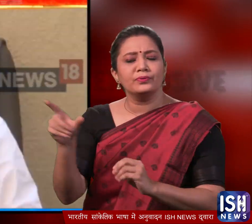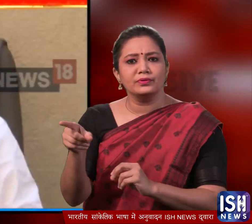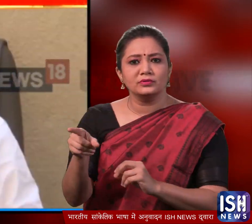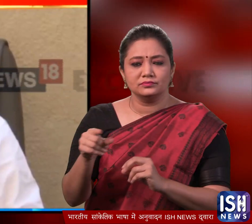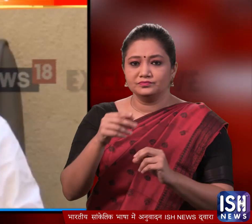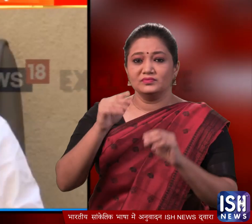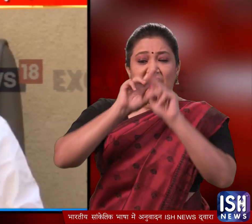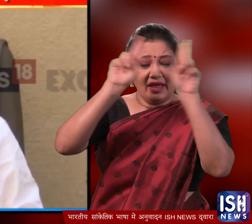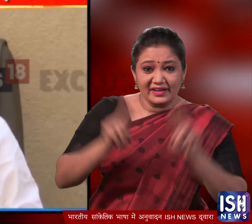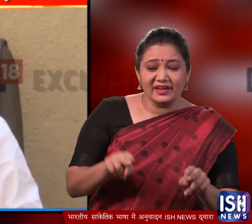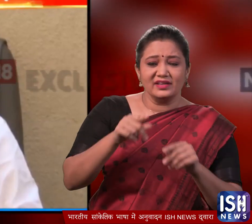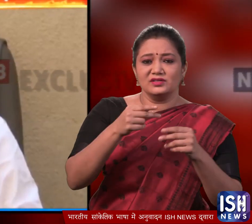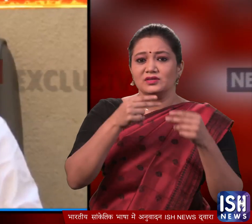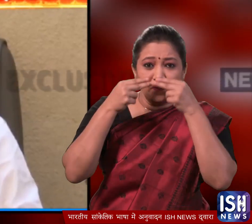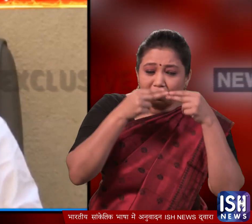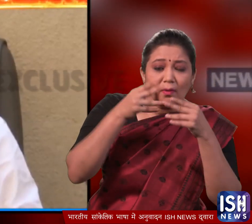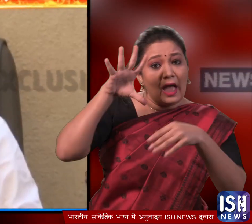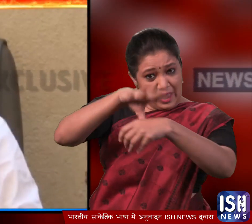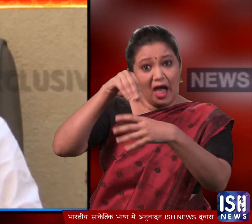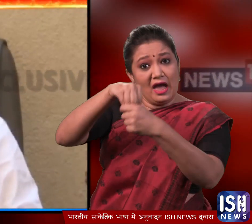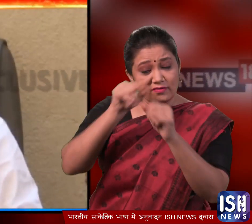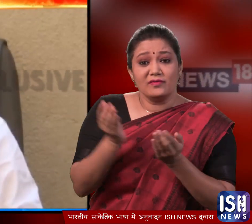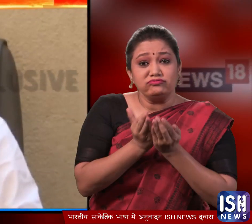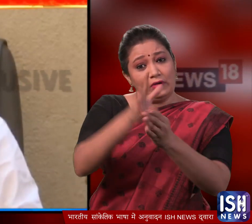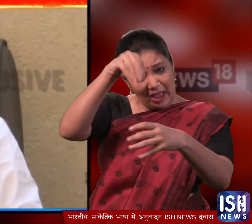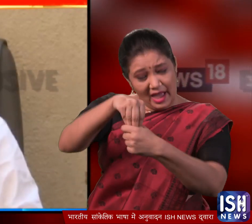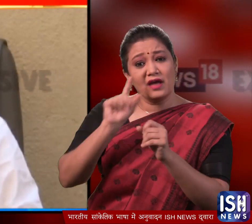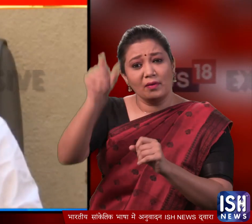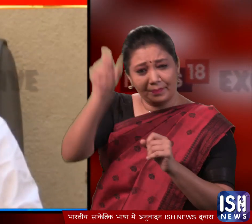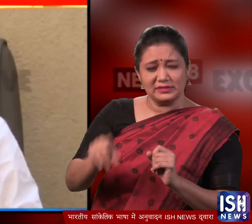गया। अंतर्राष्ट्रीय ड्रग माफिया उस पार्टी में था।